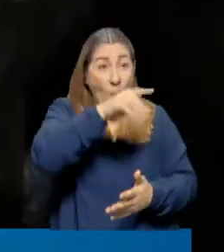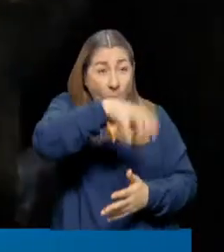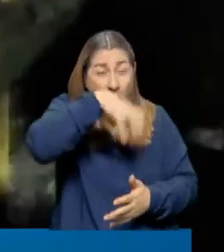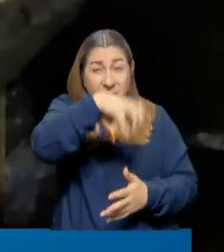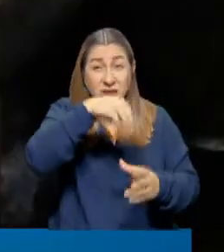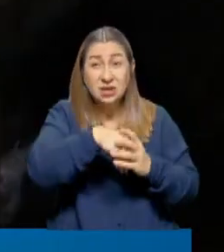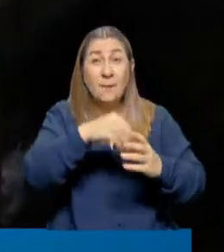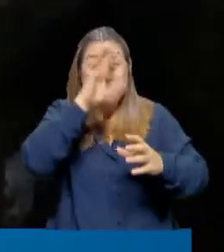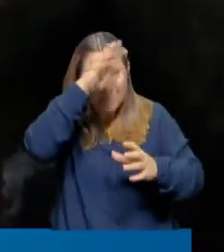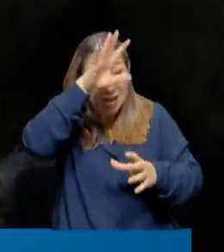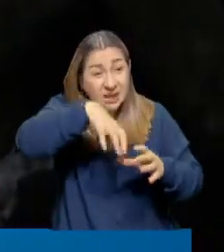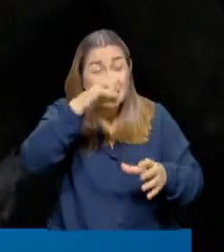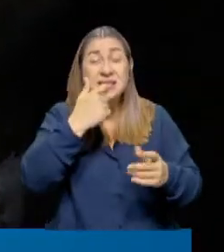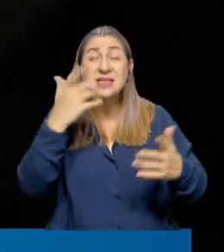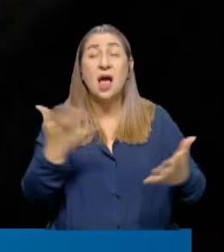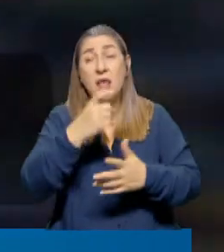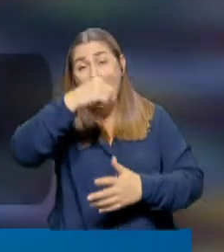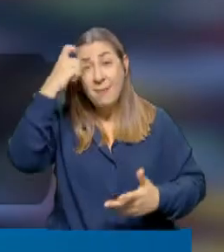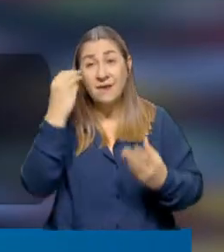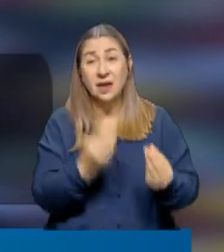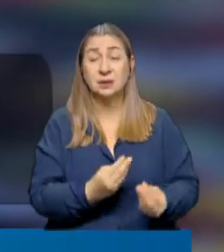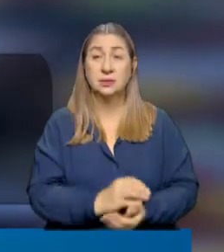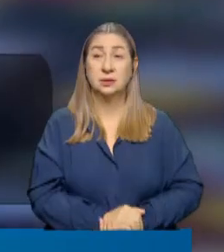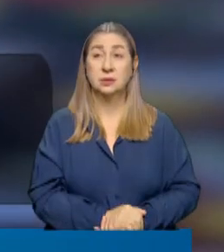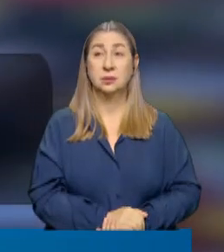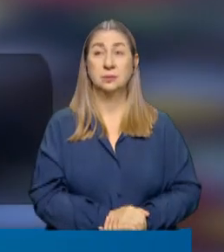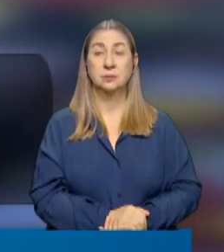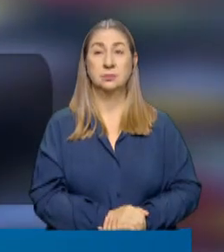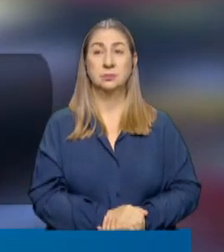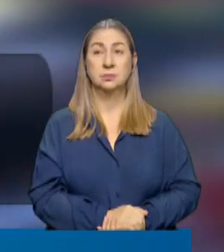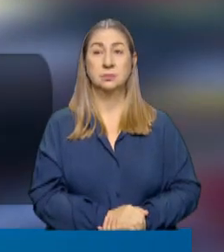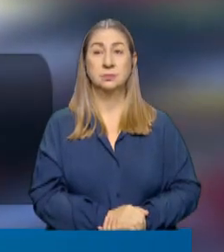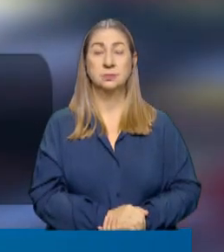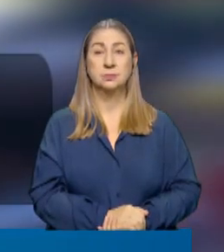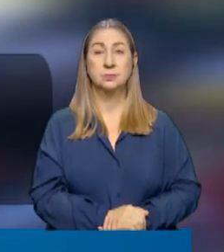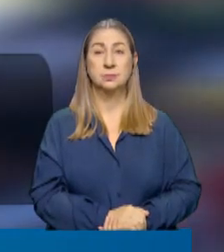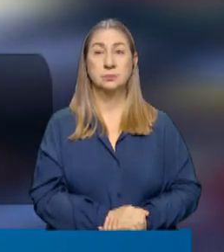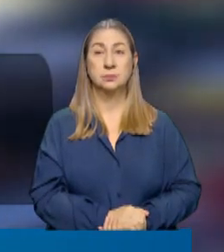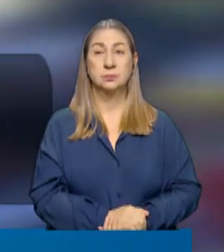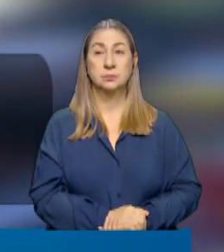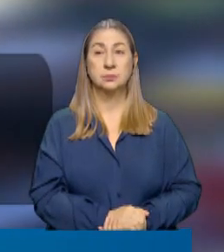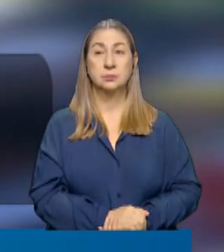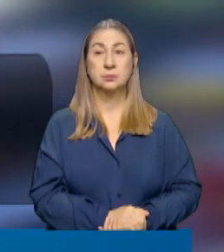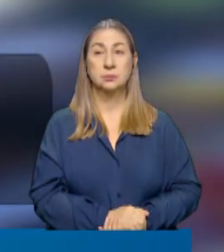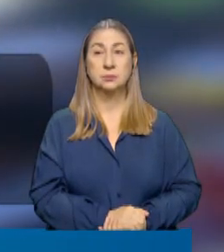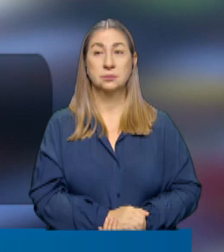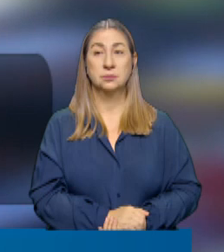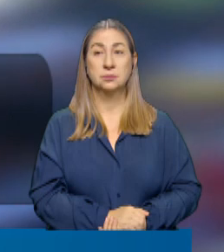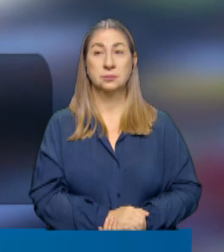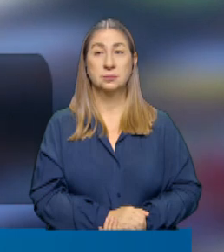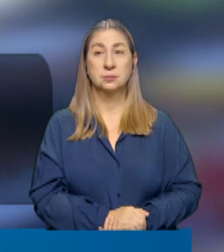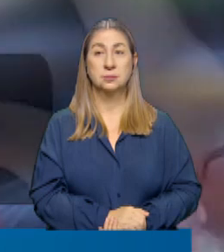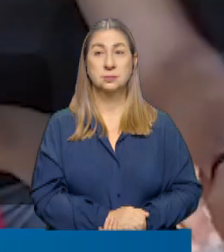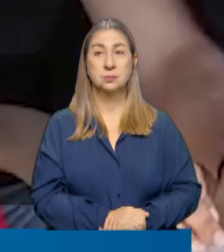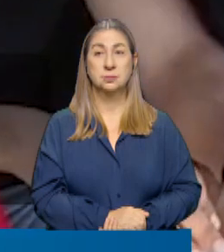için madenciler yıllardır emek vermişti. Soma'da yer mi yok? Burada biz 17 senedir zaten altyapısını yaptık. Şu anda bu yenecek olan